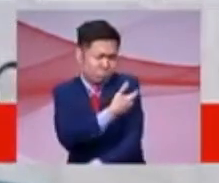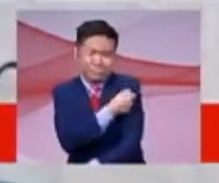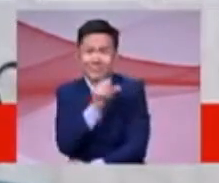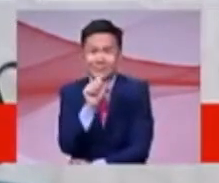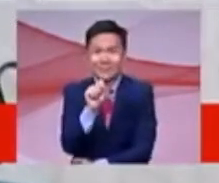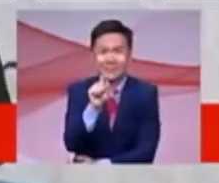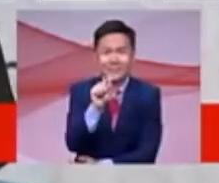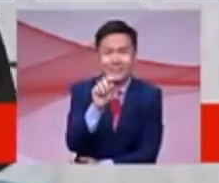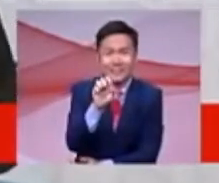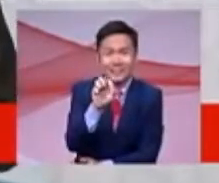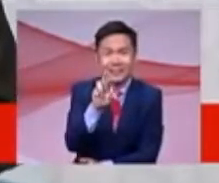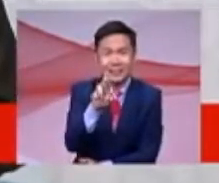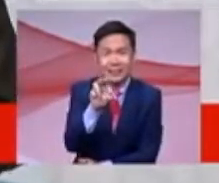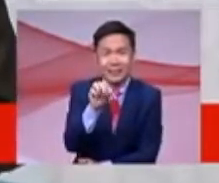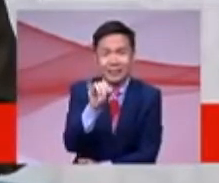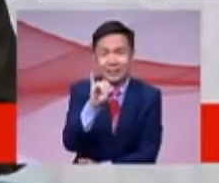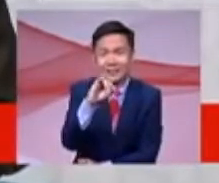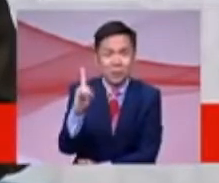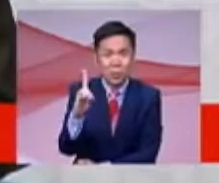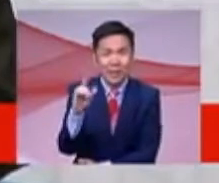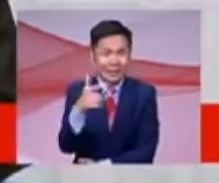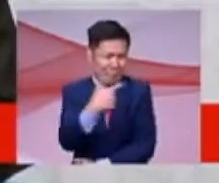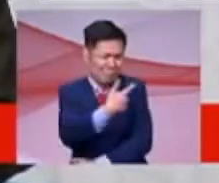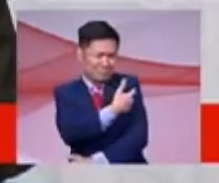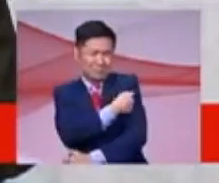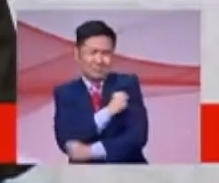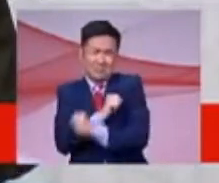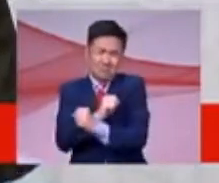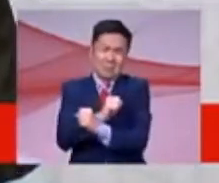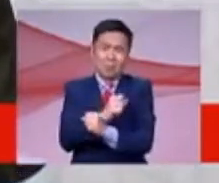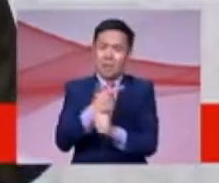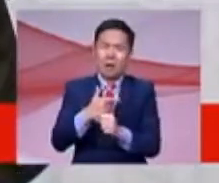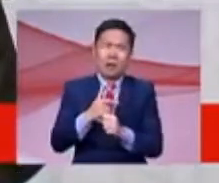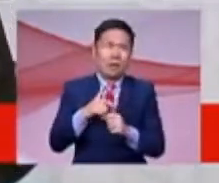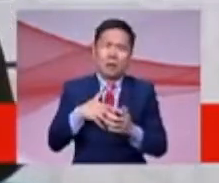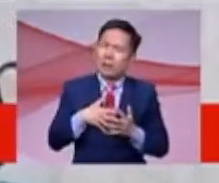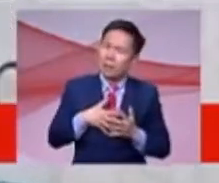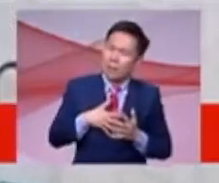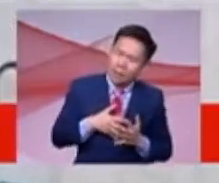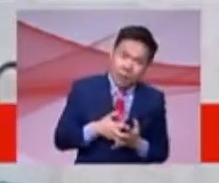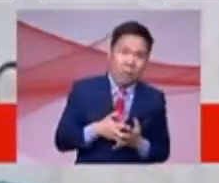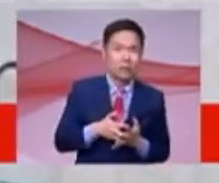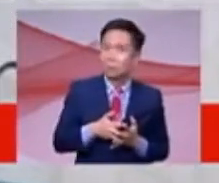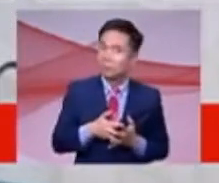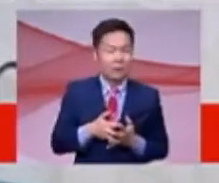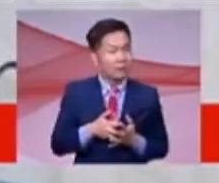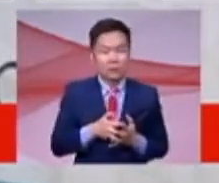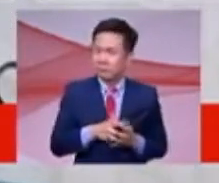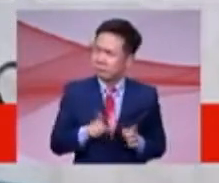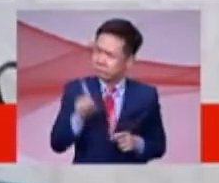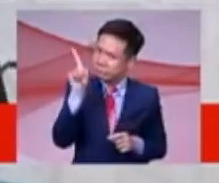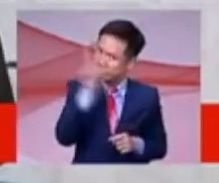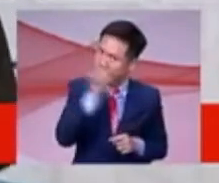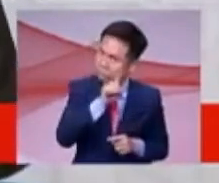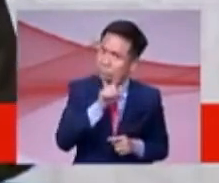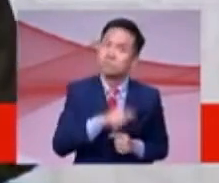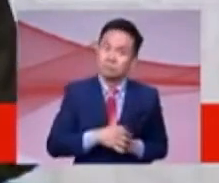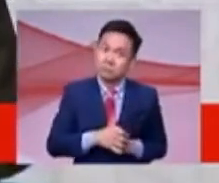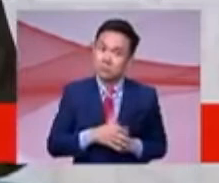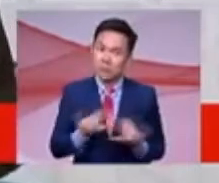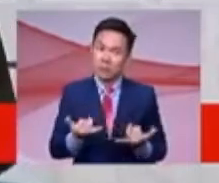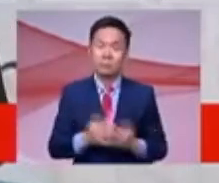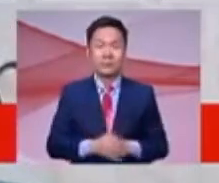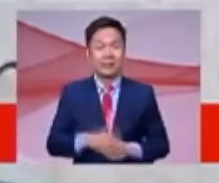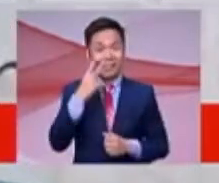untuk membendung cytokine surge dan sebagainya, respon dia berkurangan. Thanks. Dan inilah trend kes COVID-19